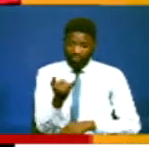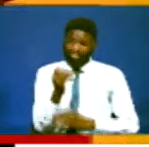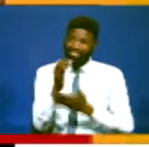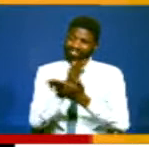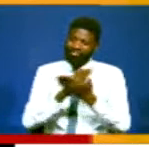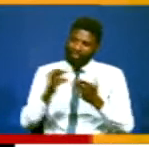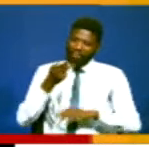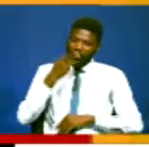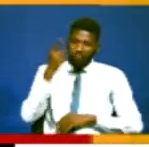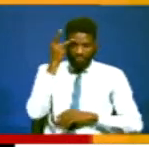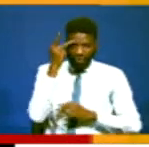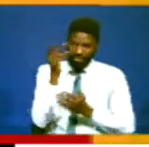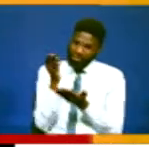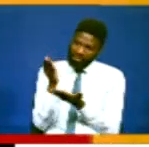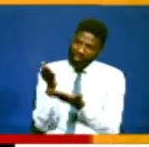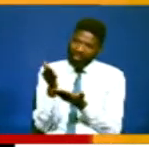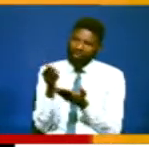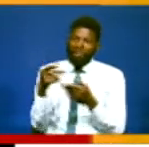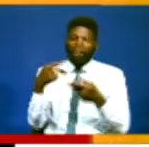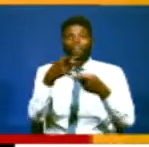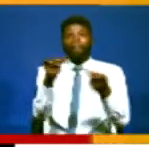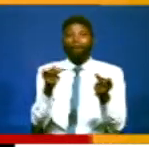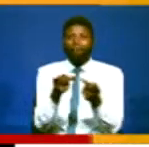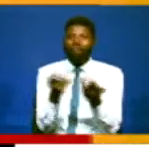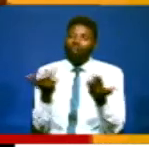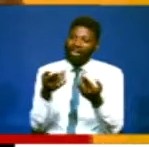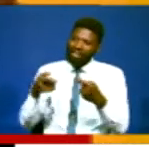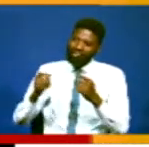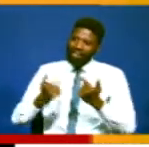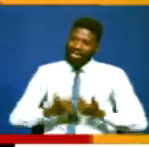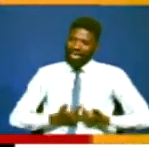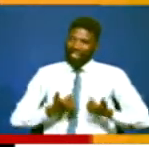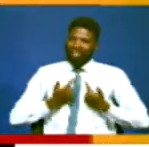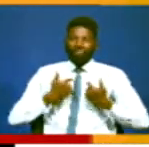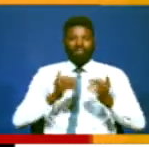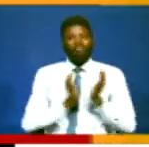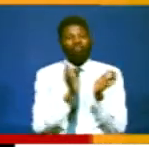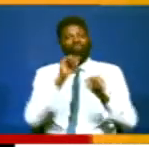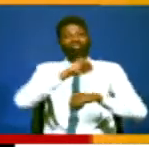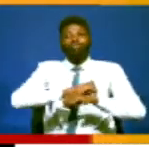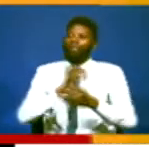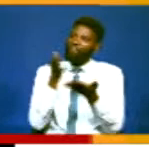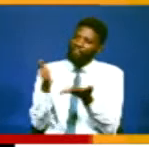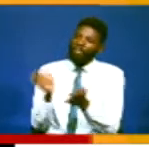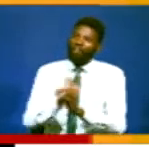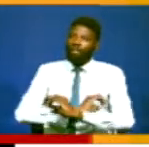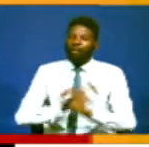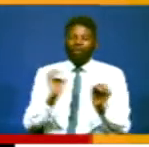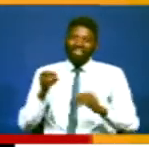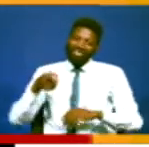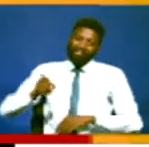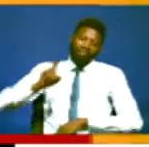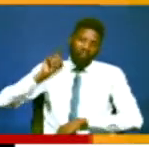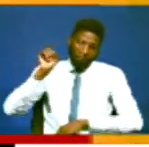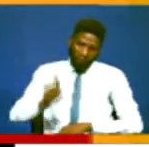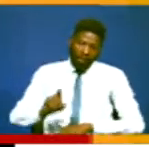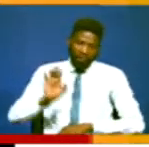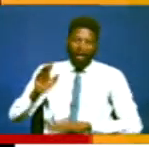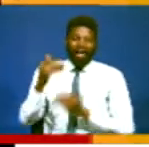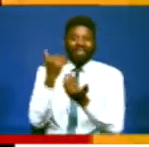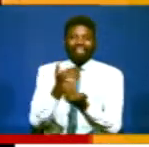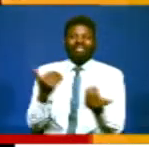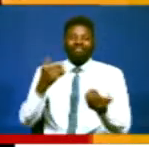wazazi mahali ambapo wanaishi hakuna shule ya umma, kwa hivyo watalazimika kuweka watoto wao katika shule